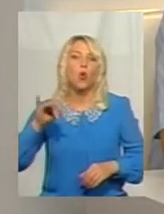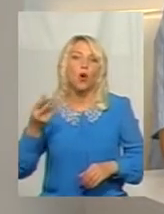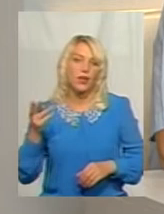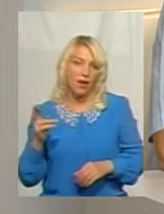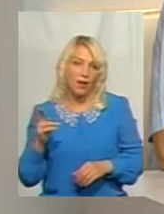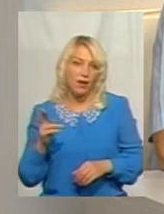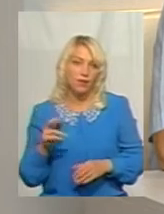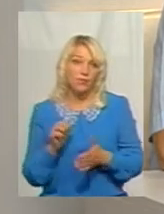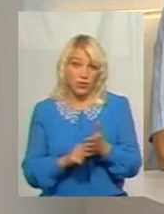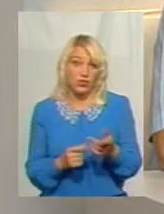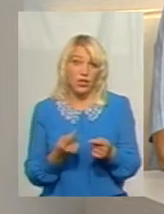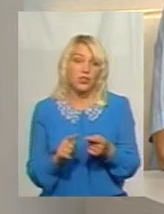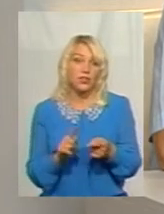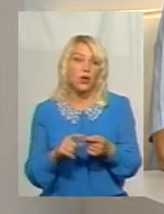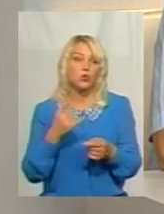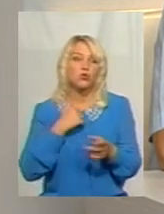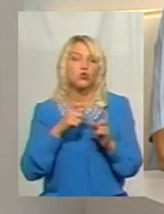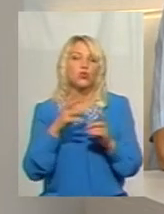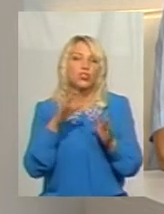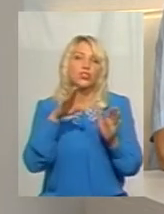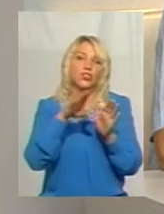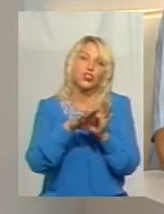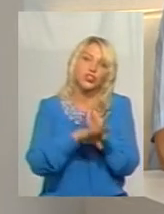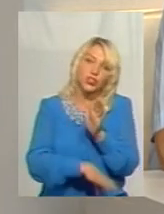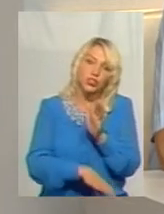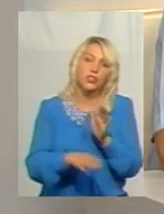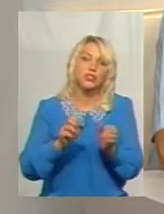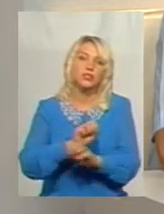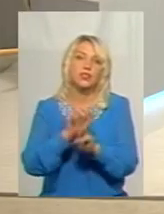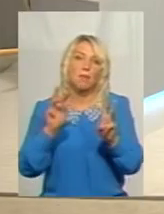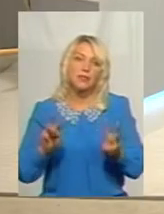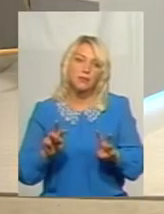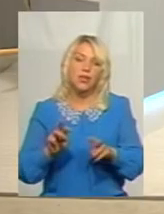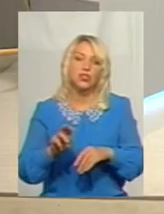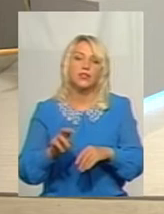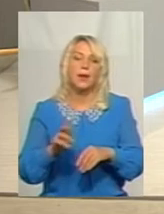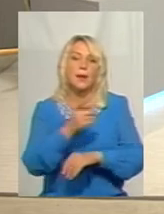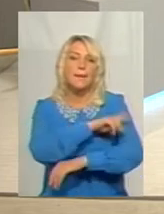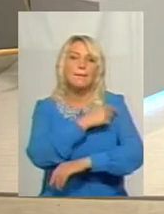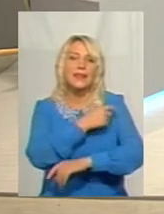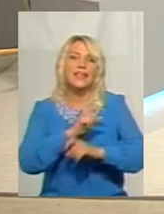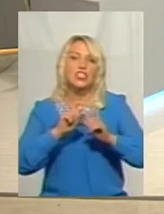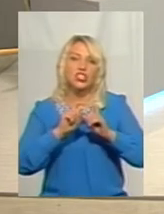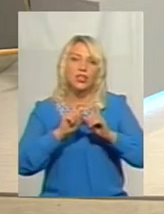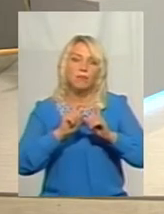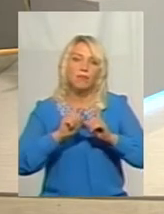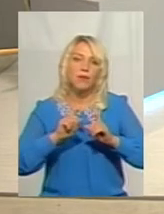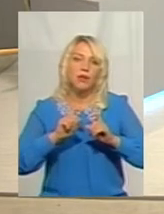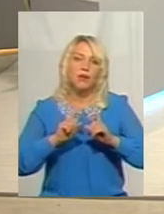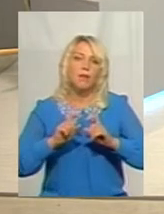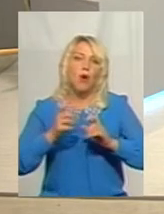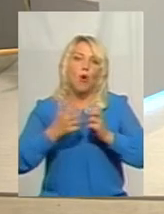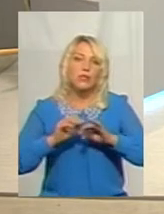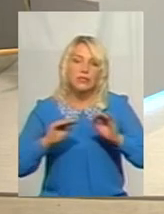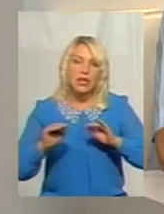зараз все гірше і гірше забезпечуються медичним оснащенням. І це кадрові питання, на які